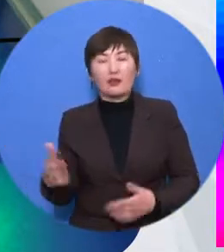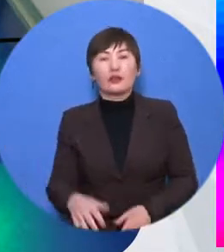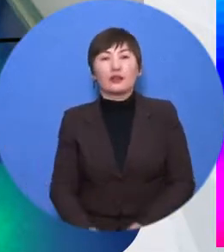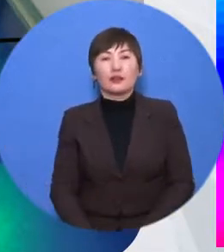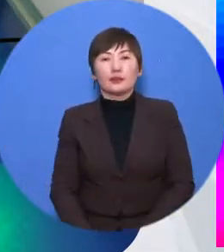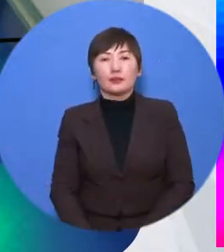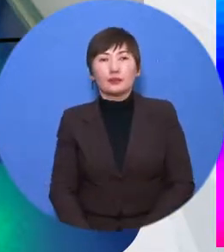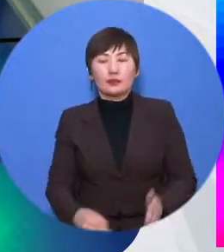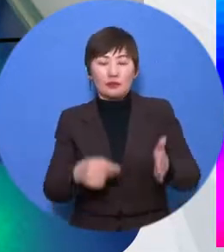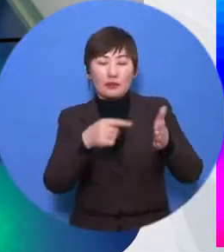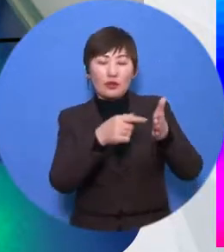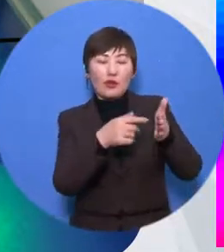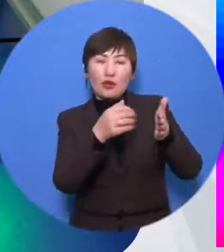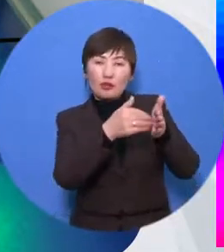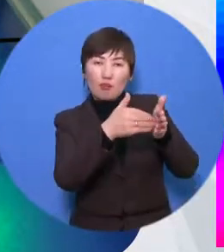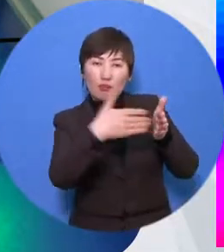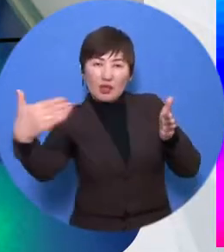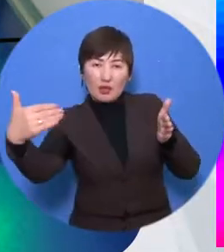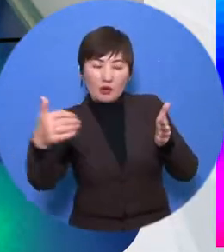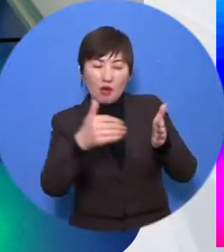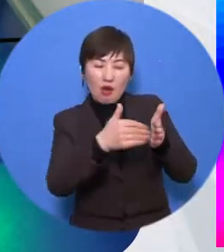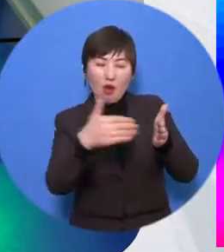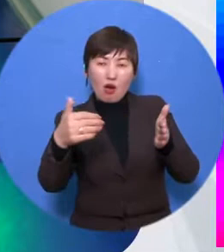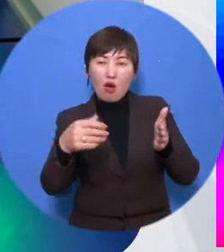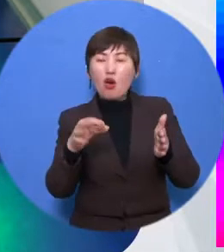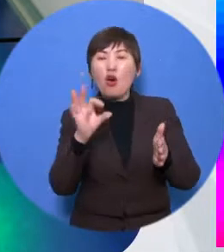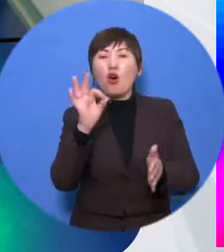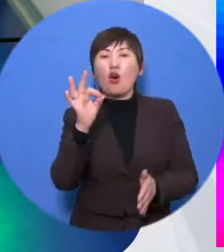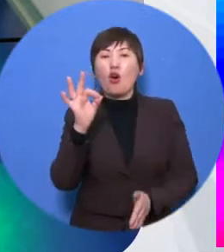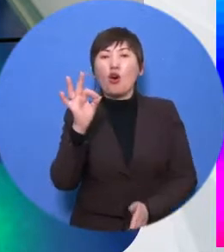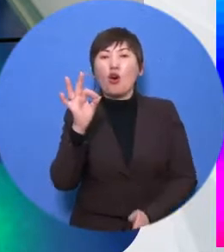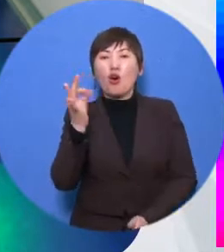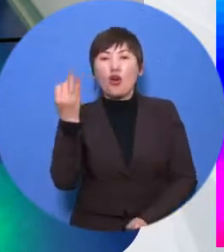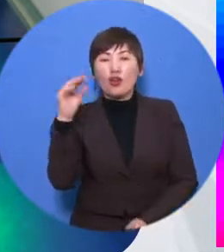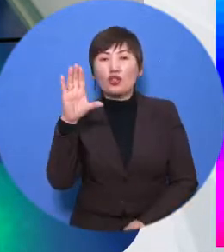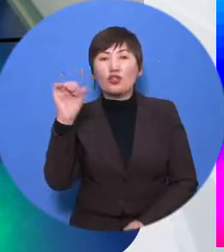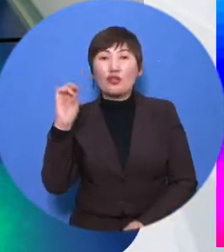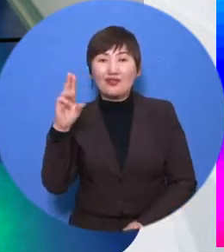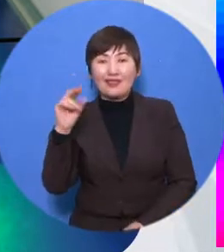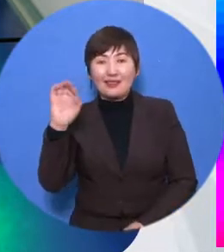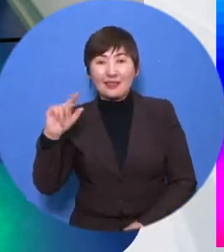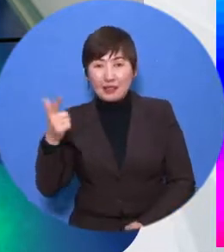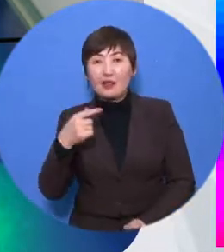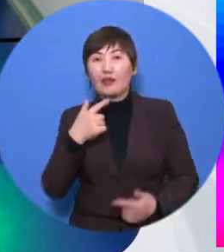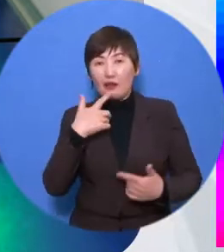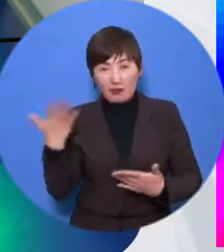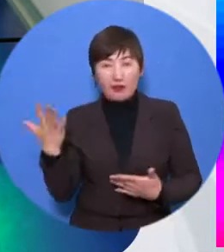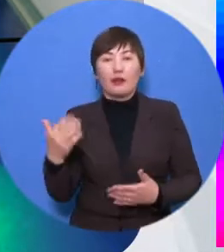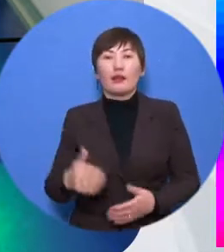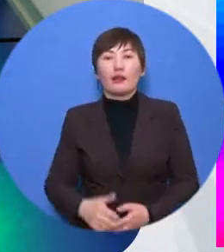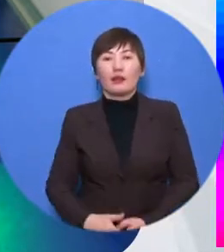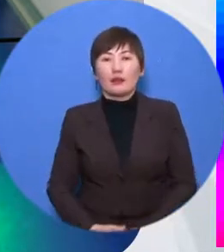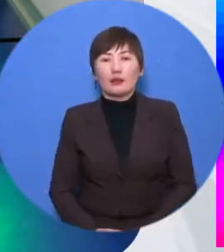За толиноос ойсон цацрагийг ойсон цацраг гэж нэрлэе. За